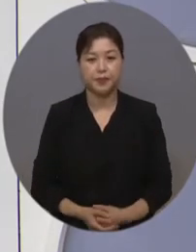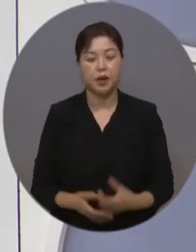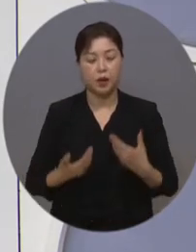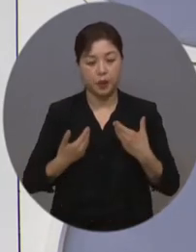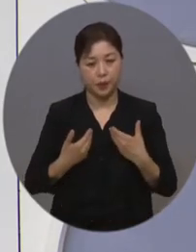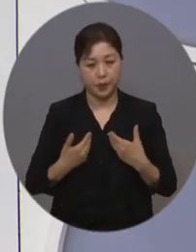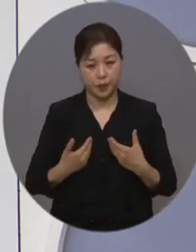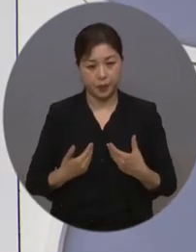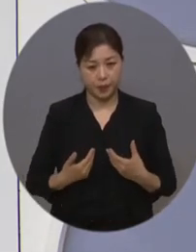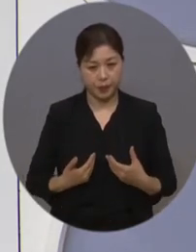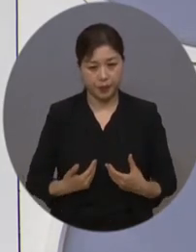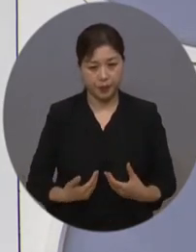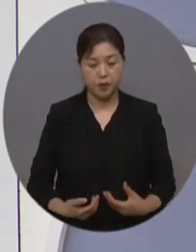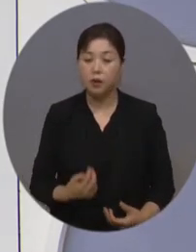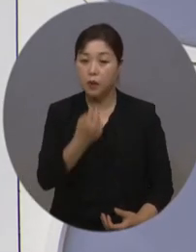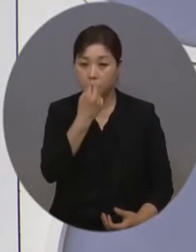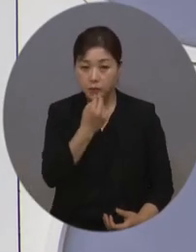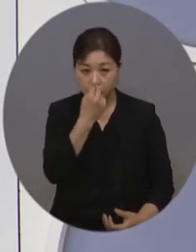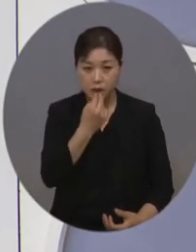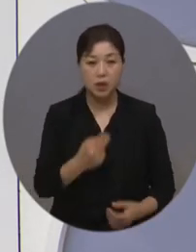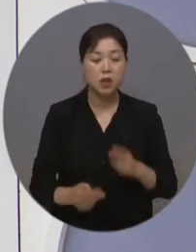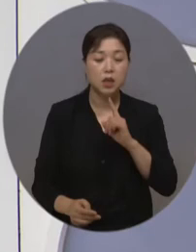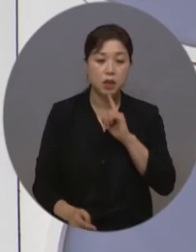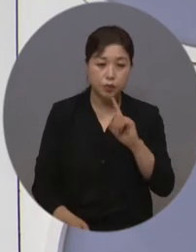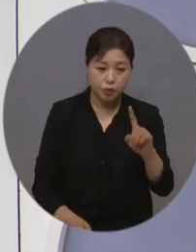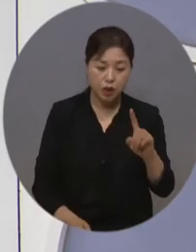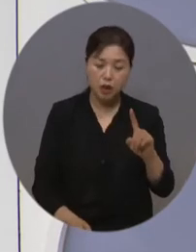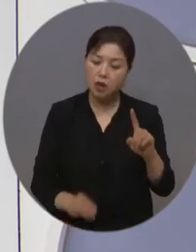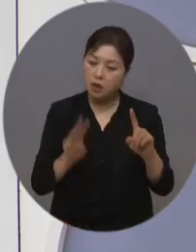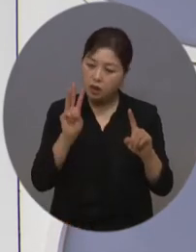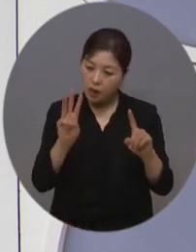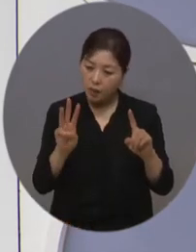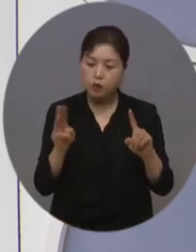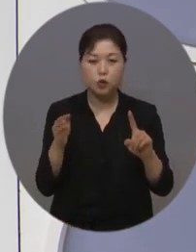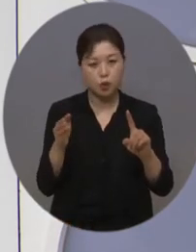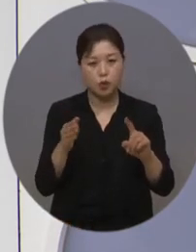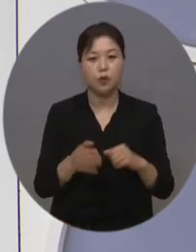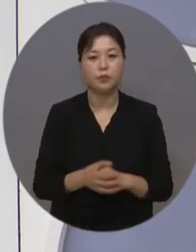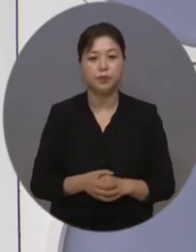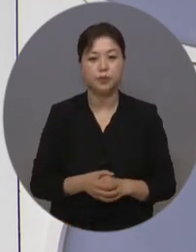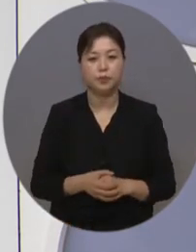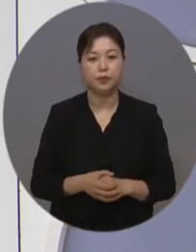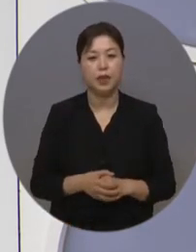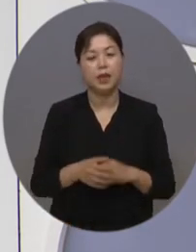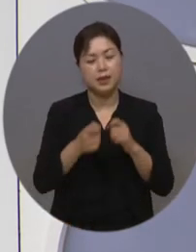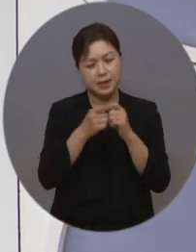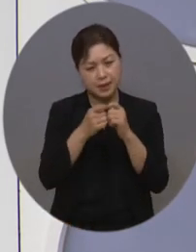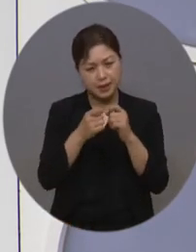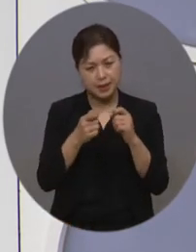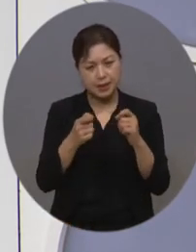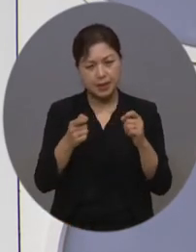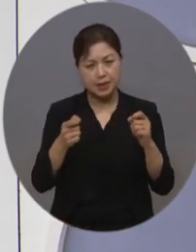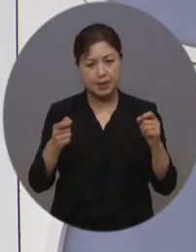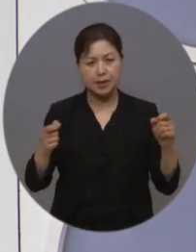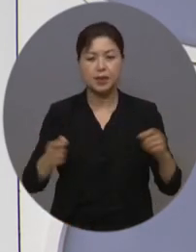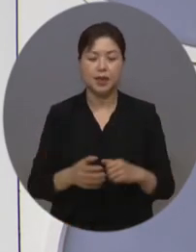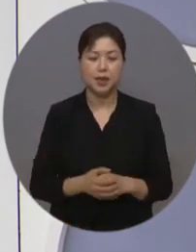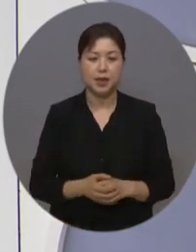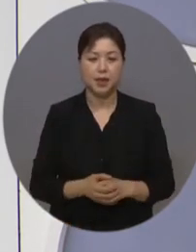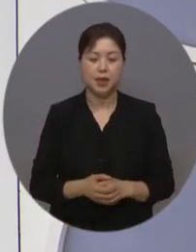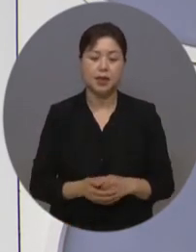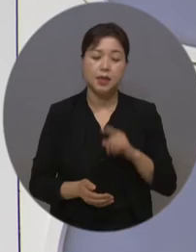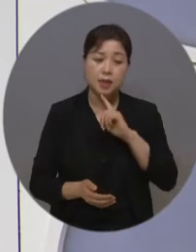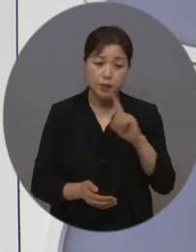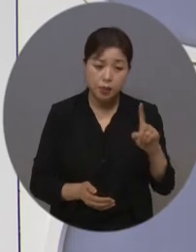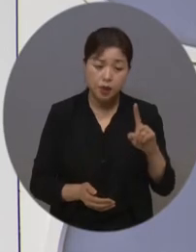호흡은 대체로 1분간에 한 3번 정도 하게 됩니다. 개인의 호흡이 기니까